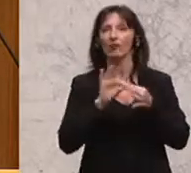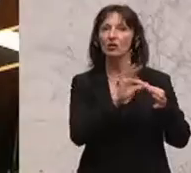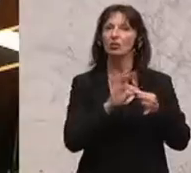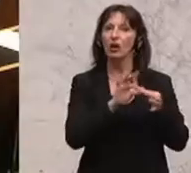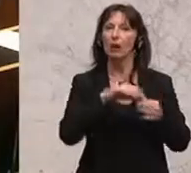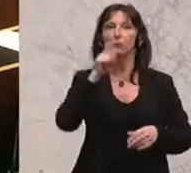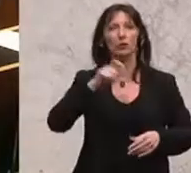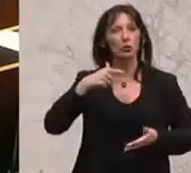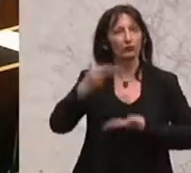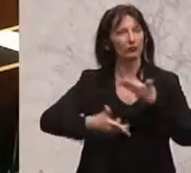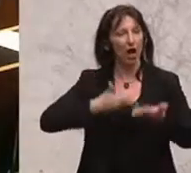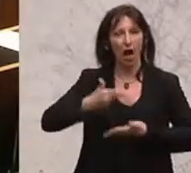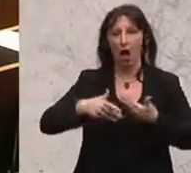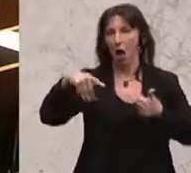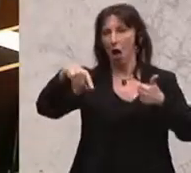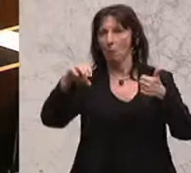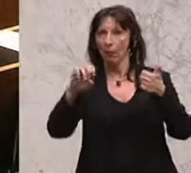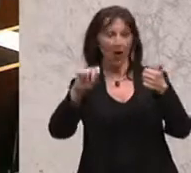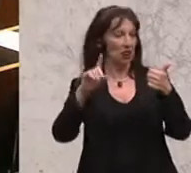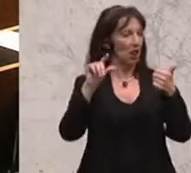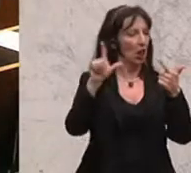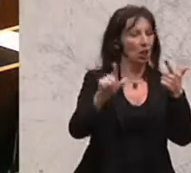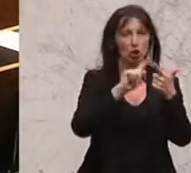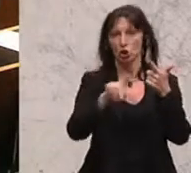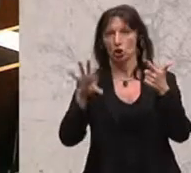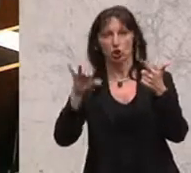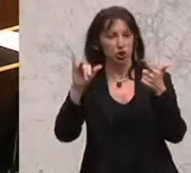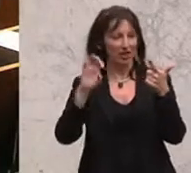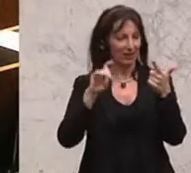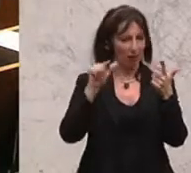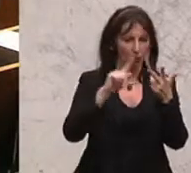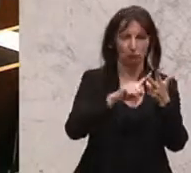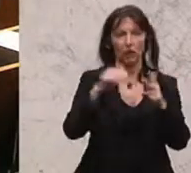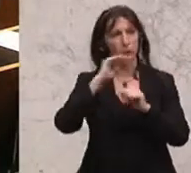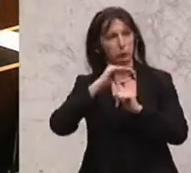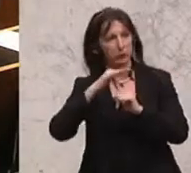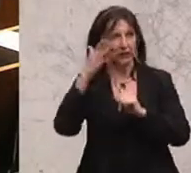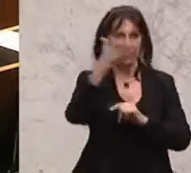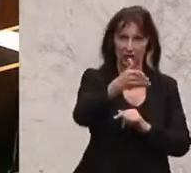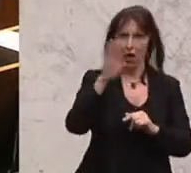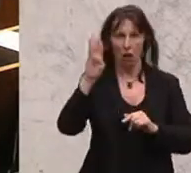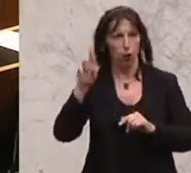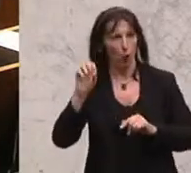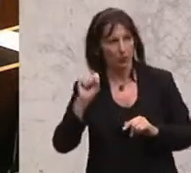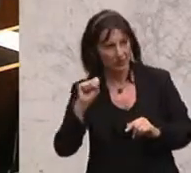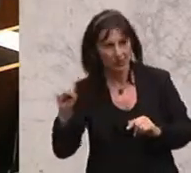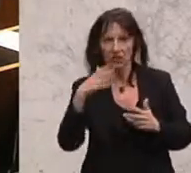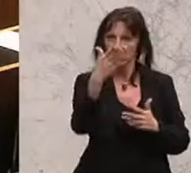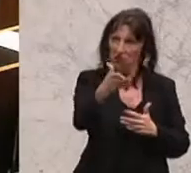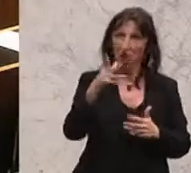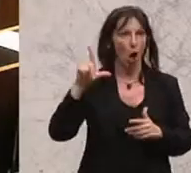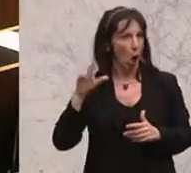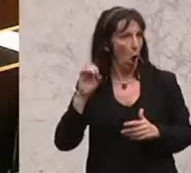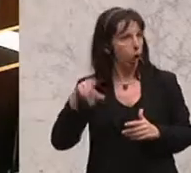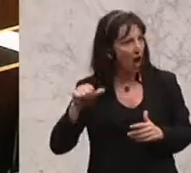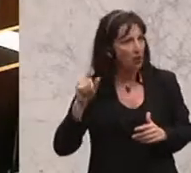Verhandler, Otto Bendl, Andi Schieder, Peter Pilz, Dieter Broß, Reini Lobatka, gute